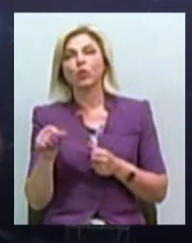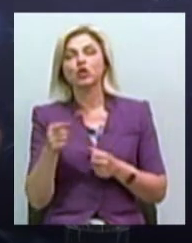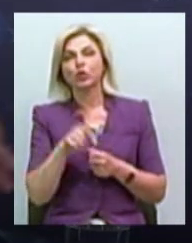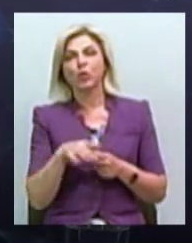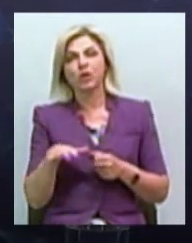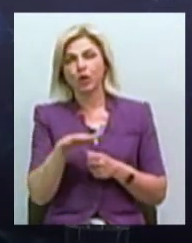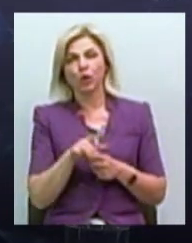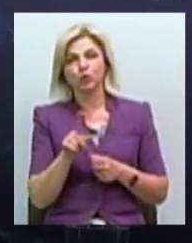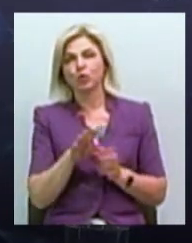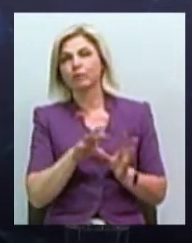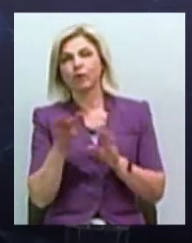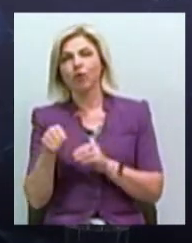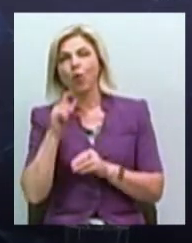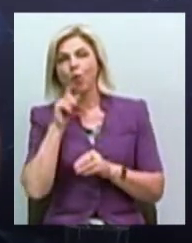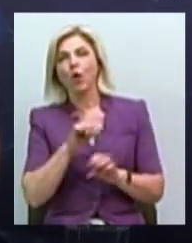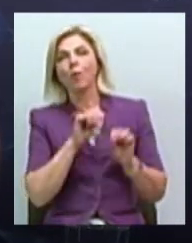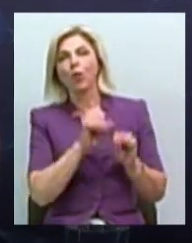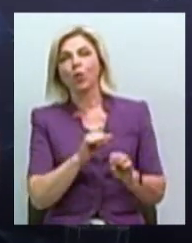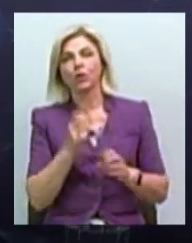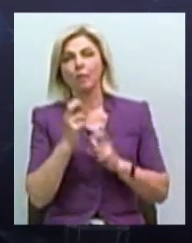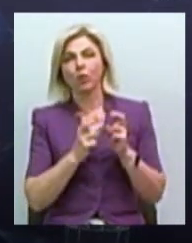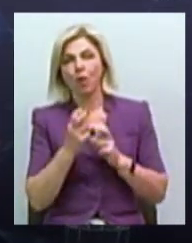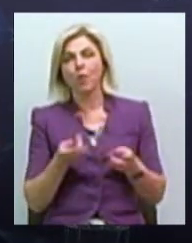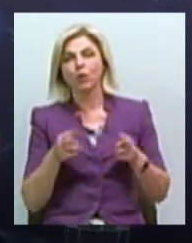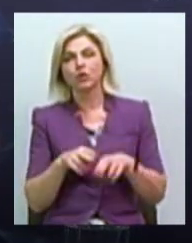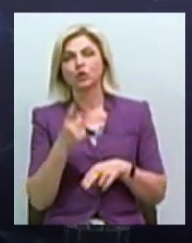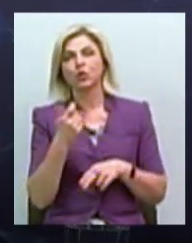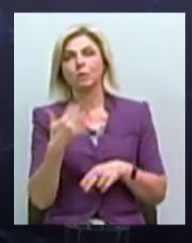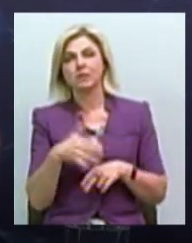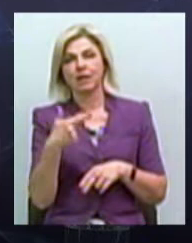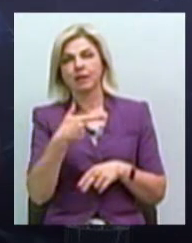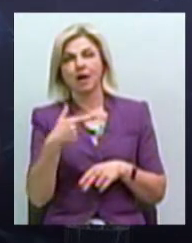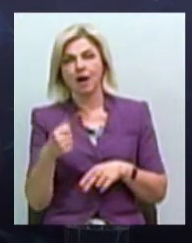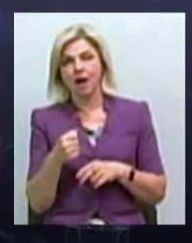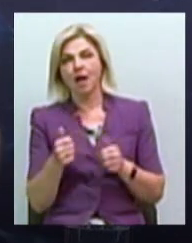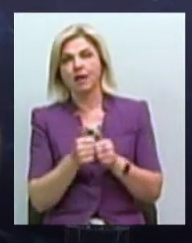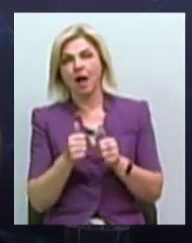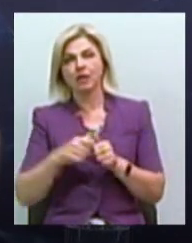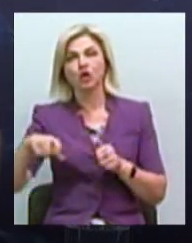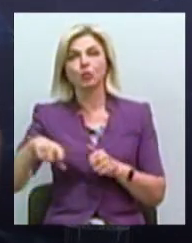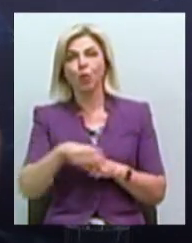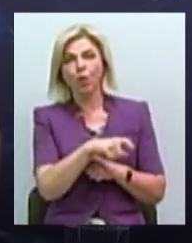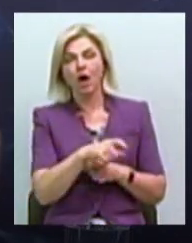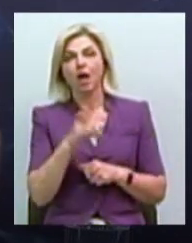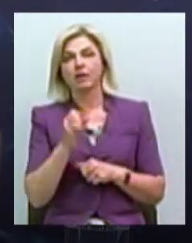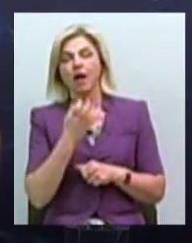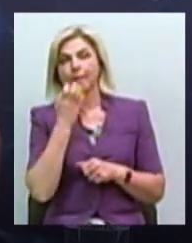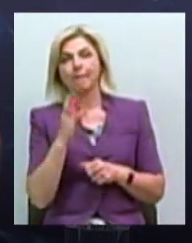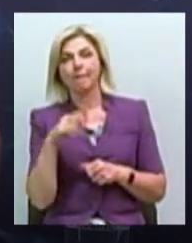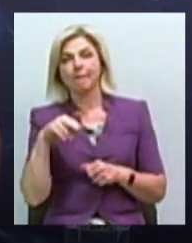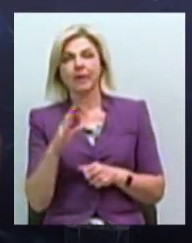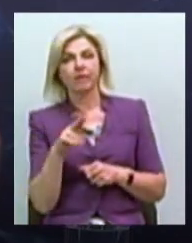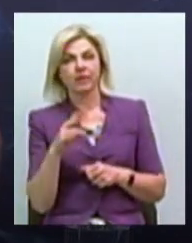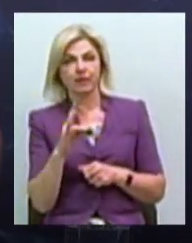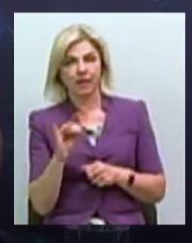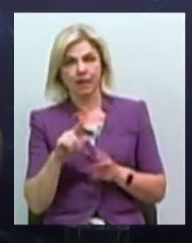до «Укроборонпрому» і залишилась 150 гектарів прибережна смуга на півдні